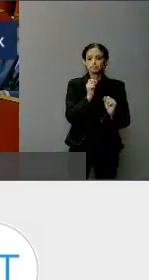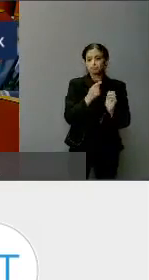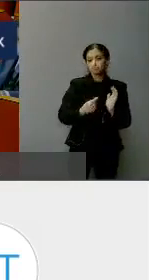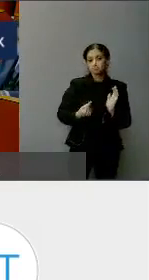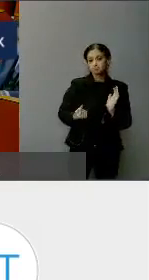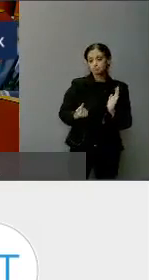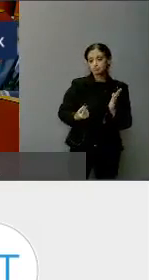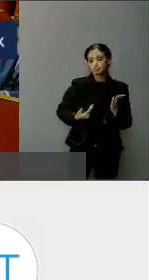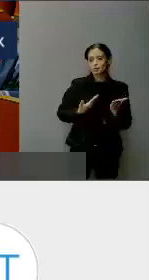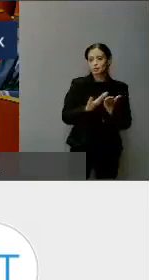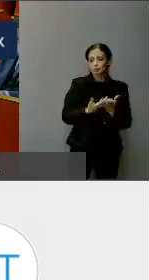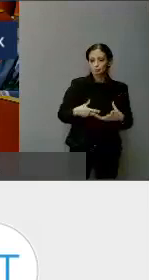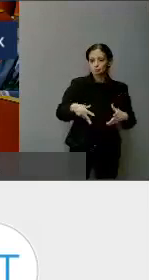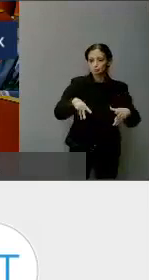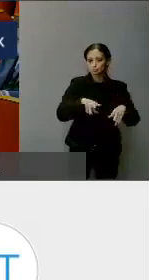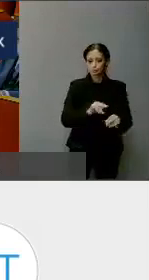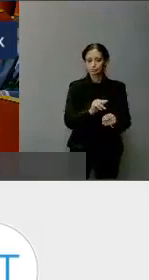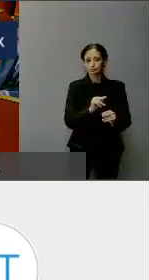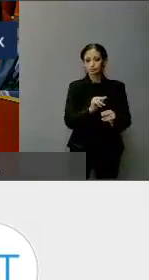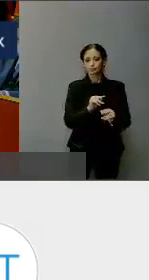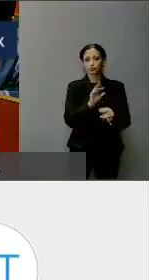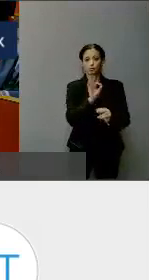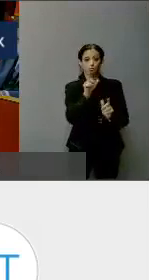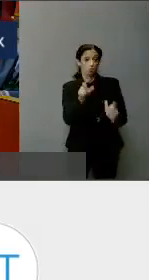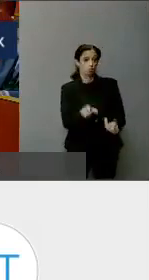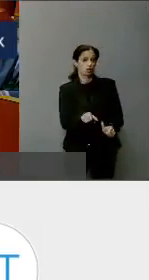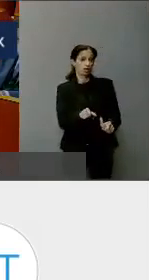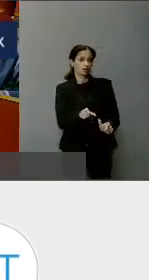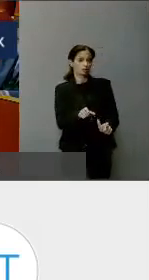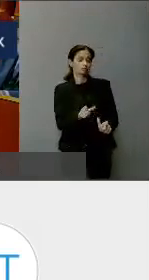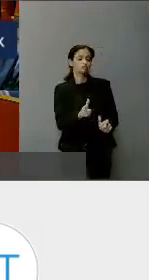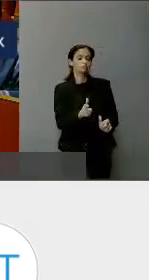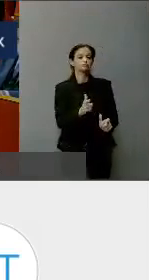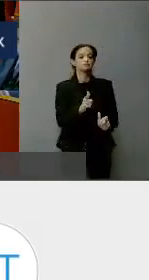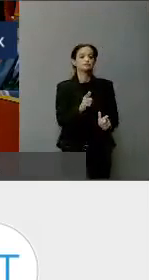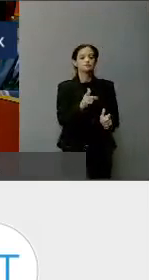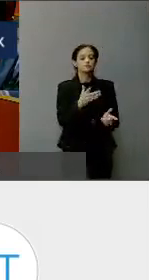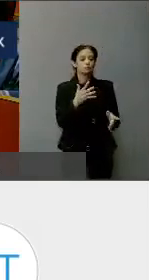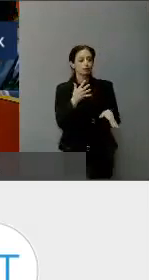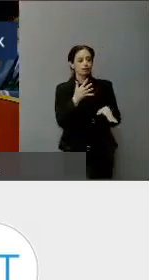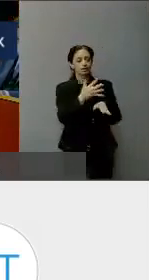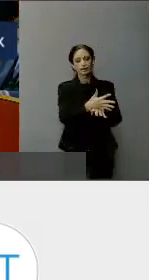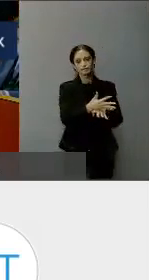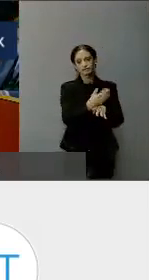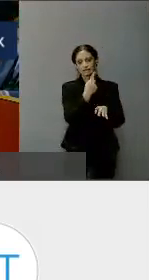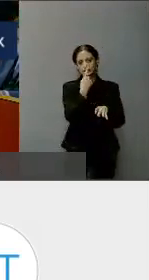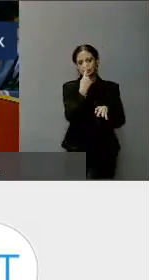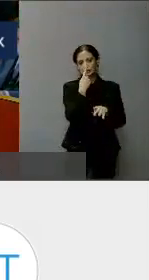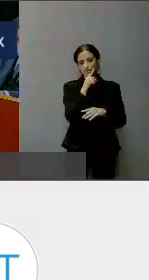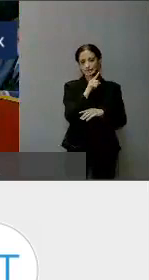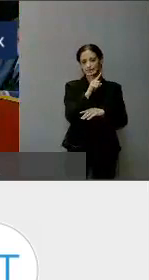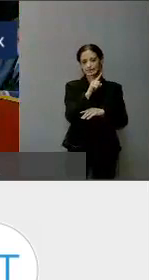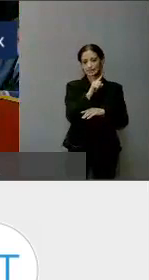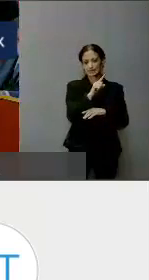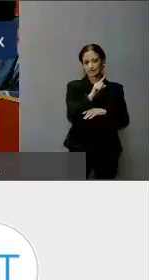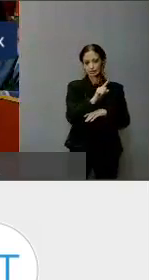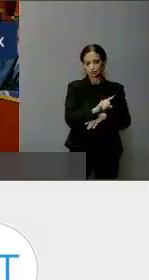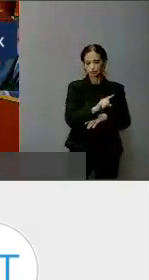invitare ad obbligare magari fare degli interventi di questo tipo